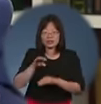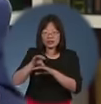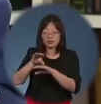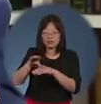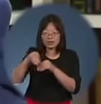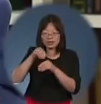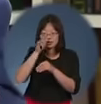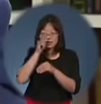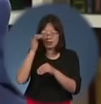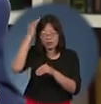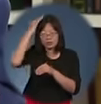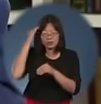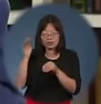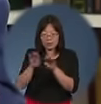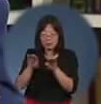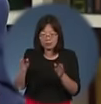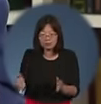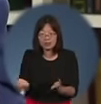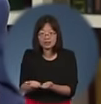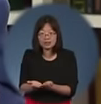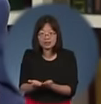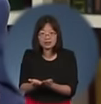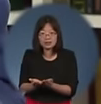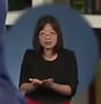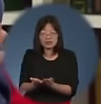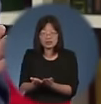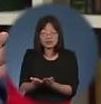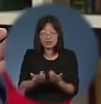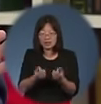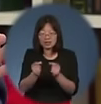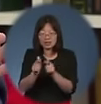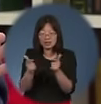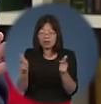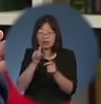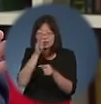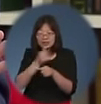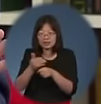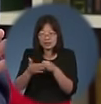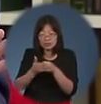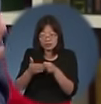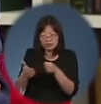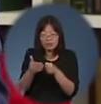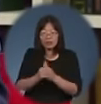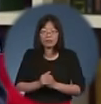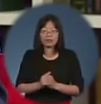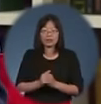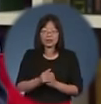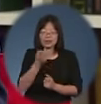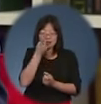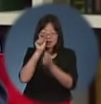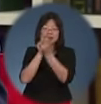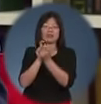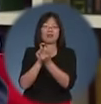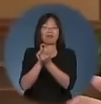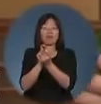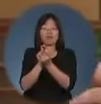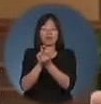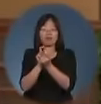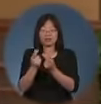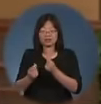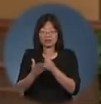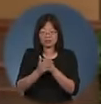붙어 있는 블랙박스 어 그 이런 것들 때문에음 들 켜요음